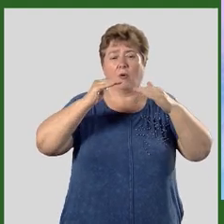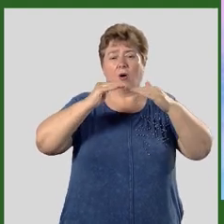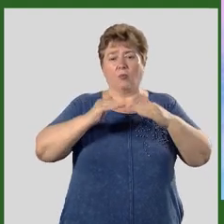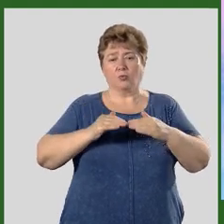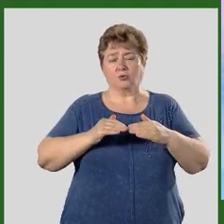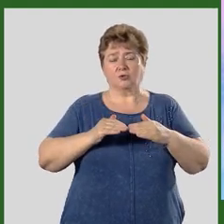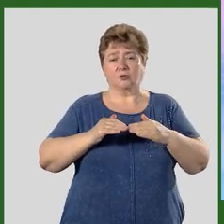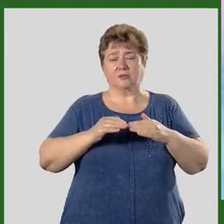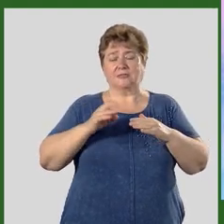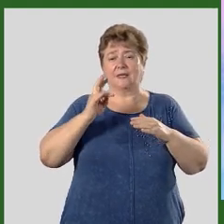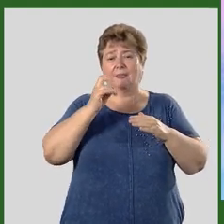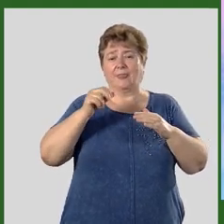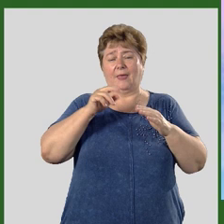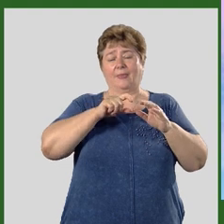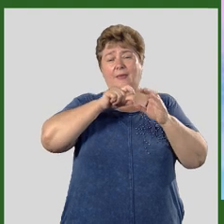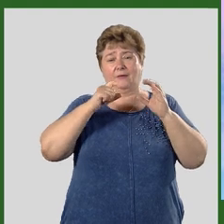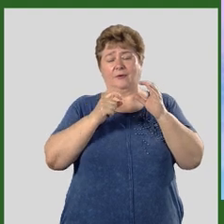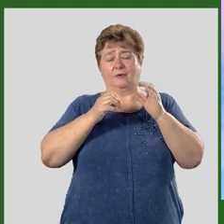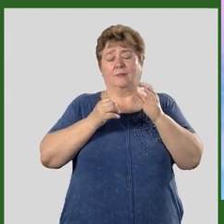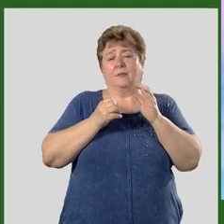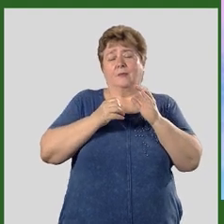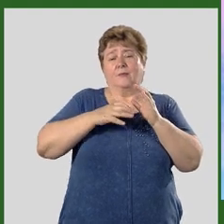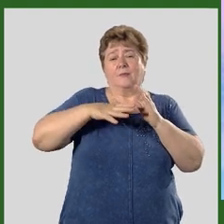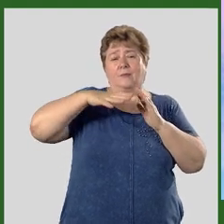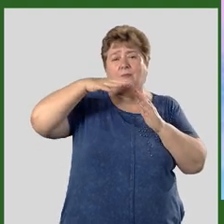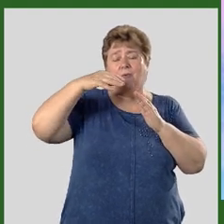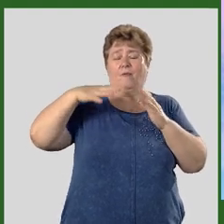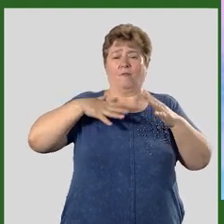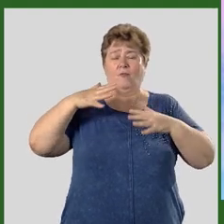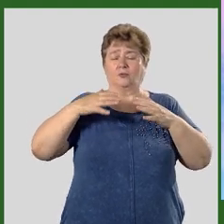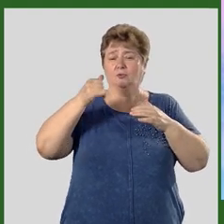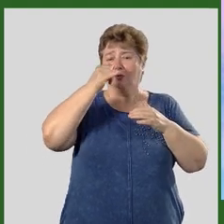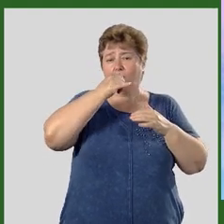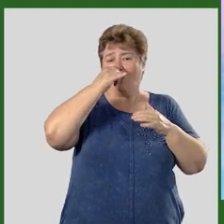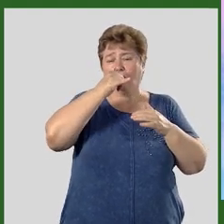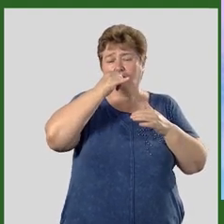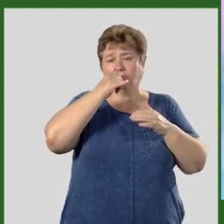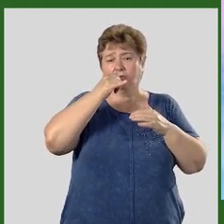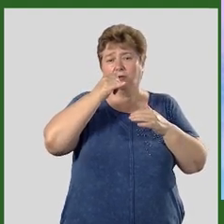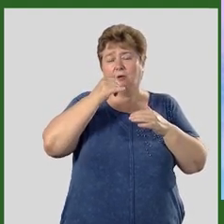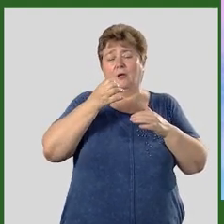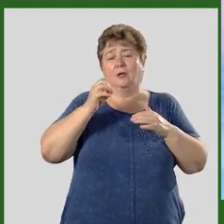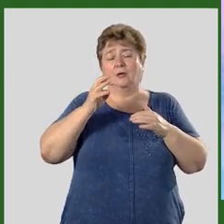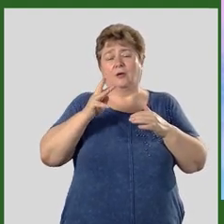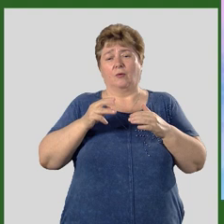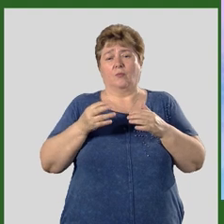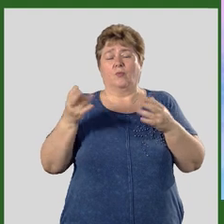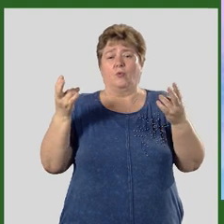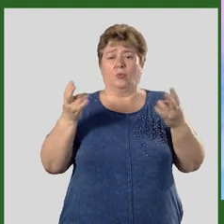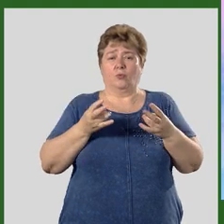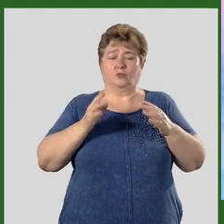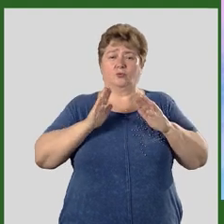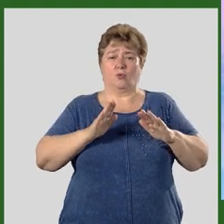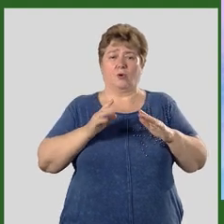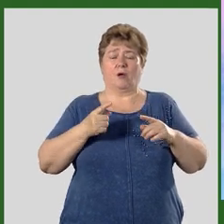опуститься вниз над экватором из-за восходящих потоков воздуха он не может. Ему остается